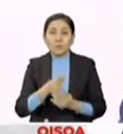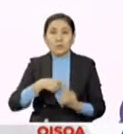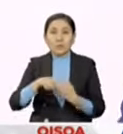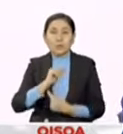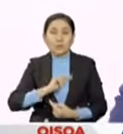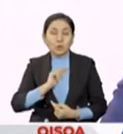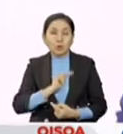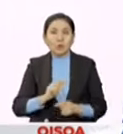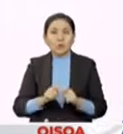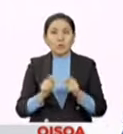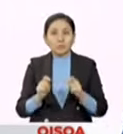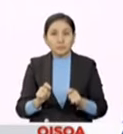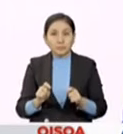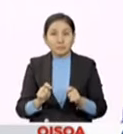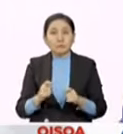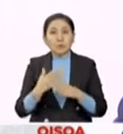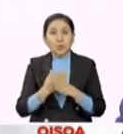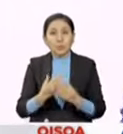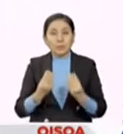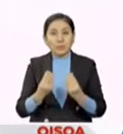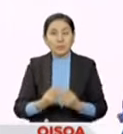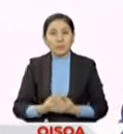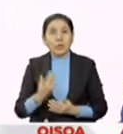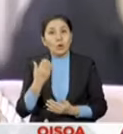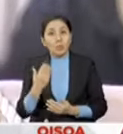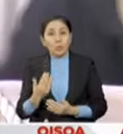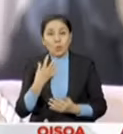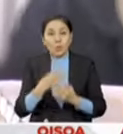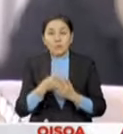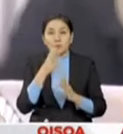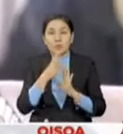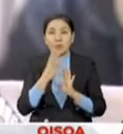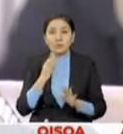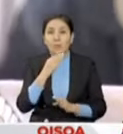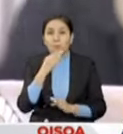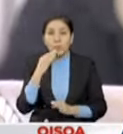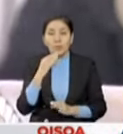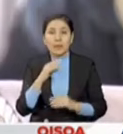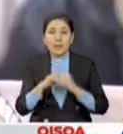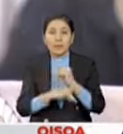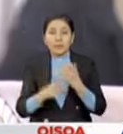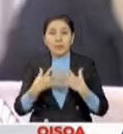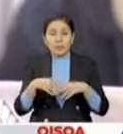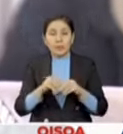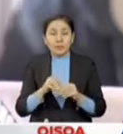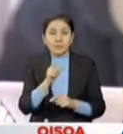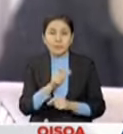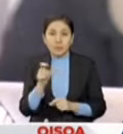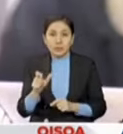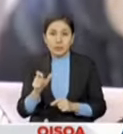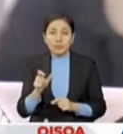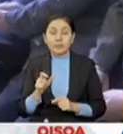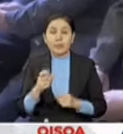tadbirkorlik sohasini yo'lga qo'yishlariga ko'maklashildi. Bu esa o'zini batida ming-minglab kam ta'minlangan aholi